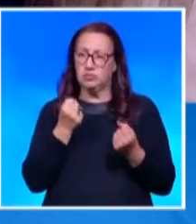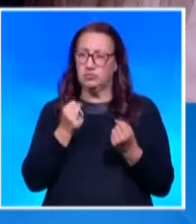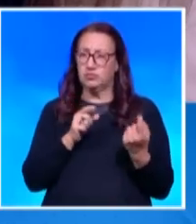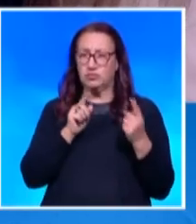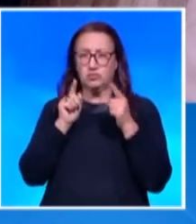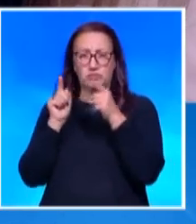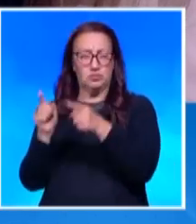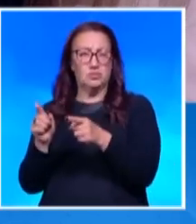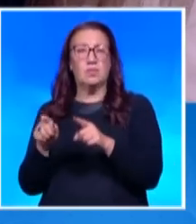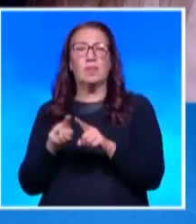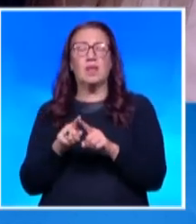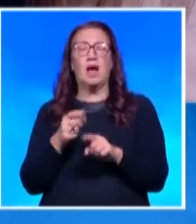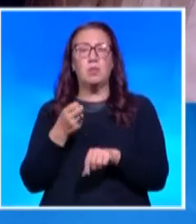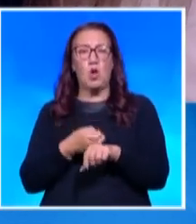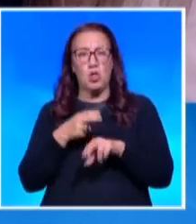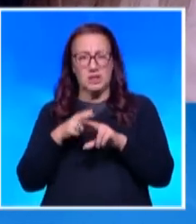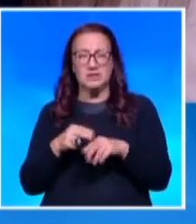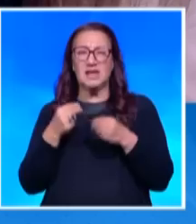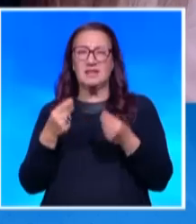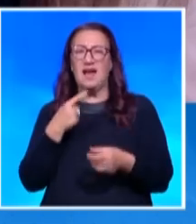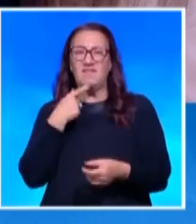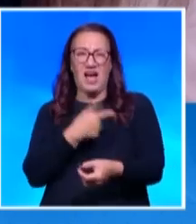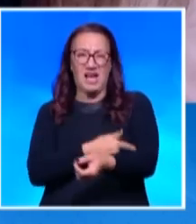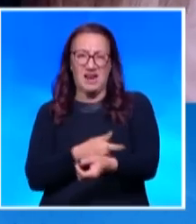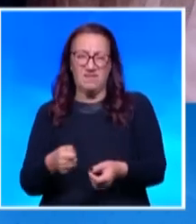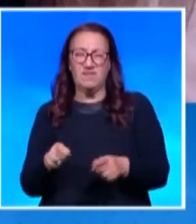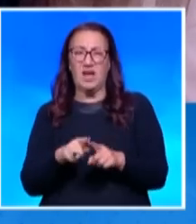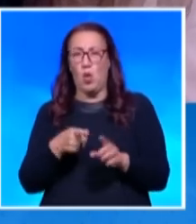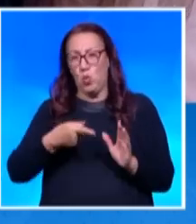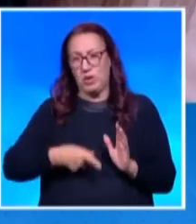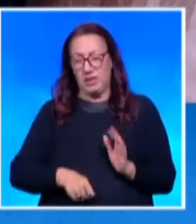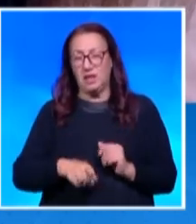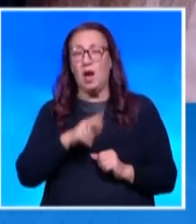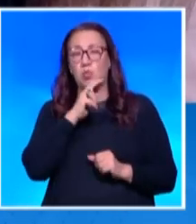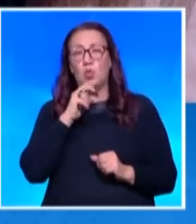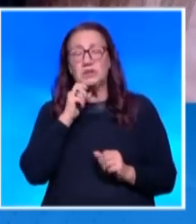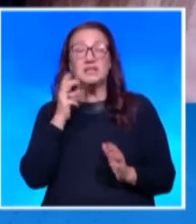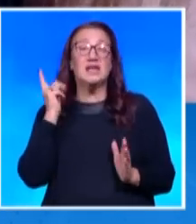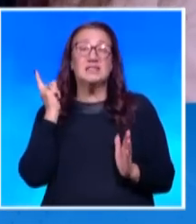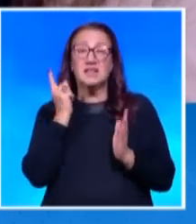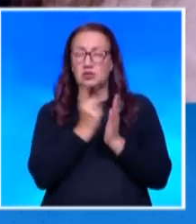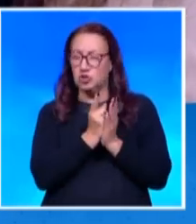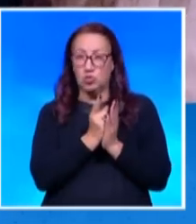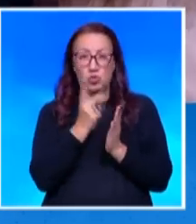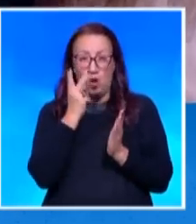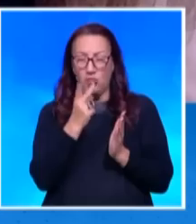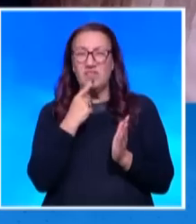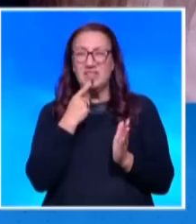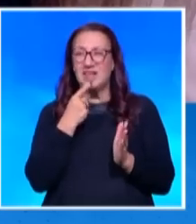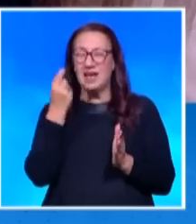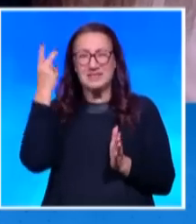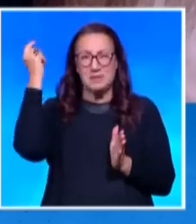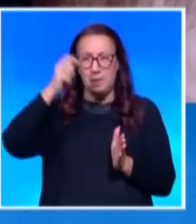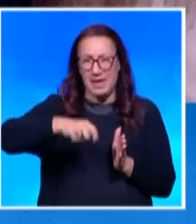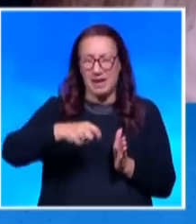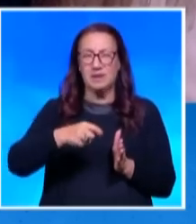биологична проба кръв и урин и полицейските служители имат това задължение когато тестът излезе положителен независимо дали става въпрос за фалшив